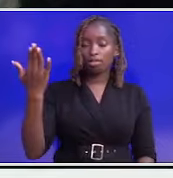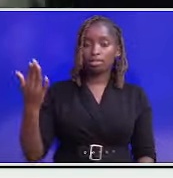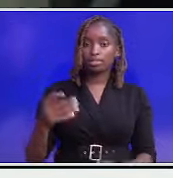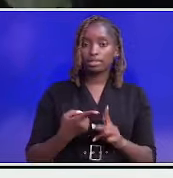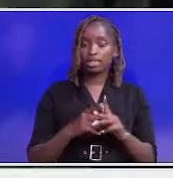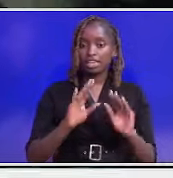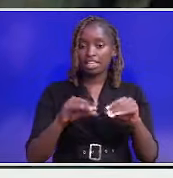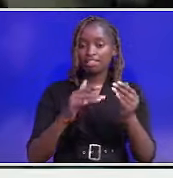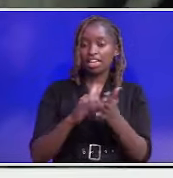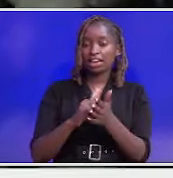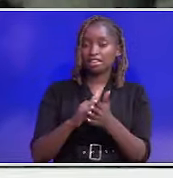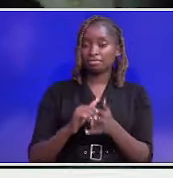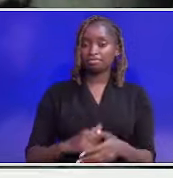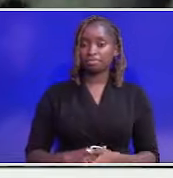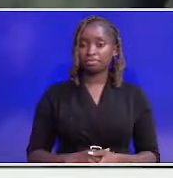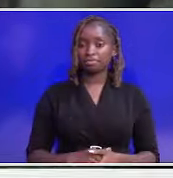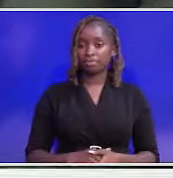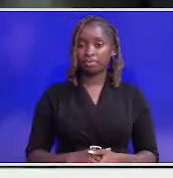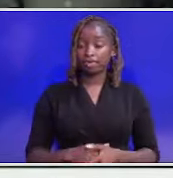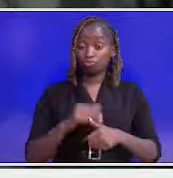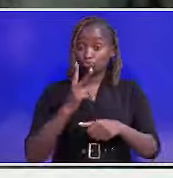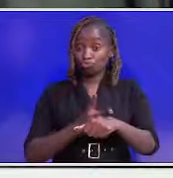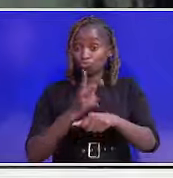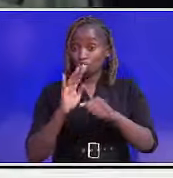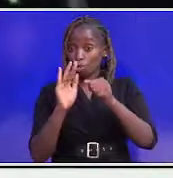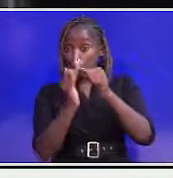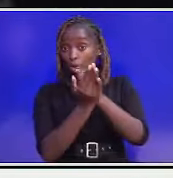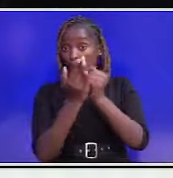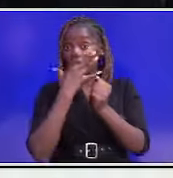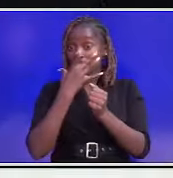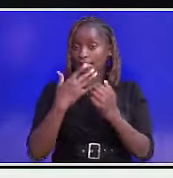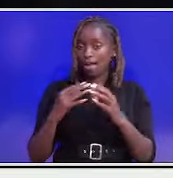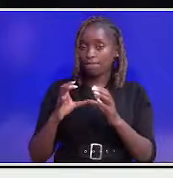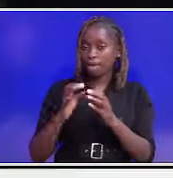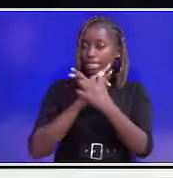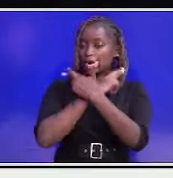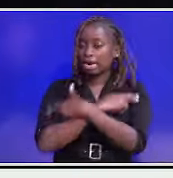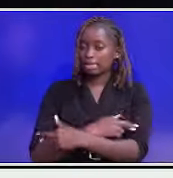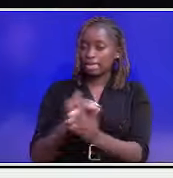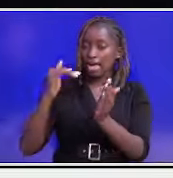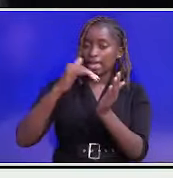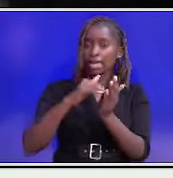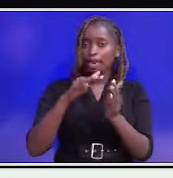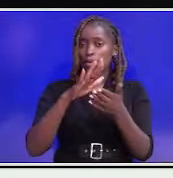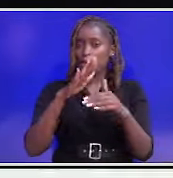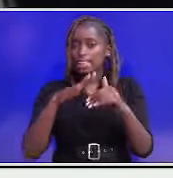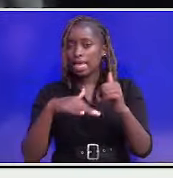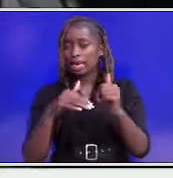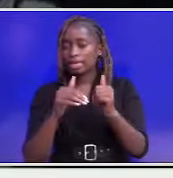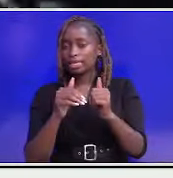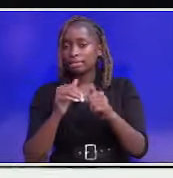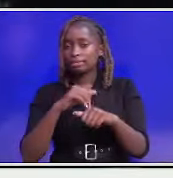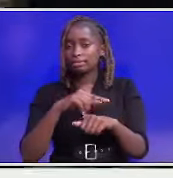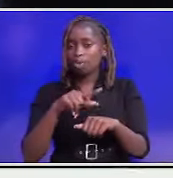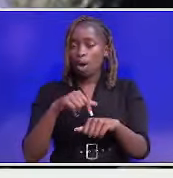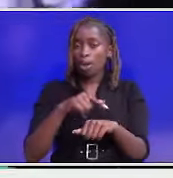lubaka. Saa 8 asubuhi, Aaron anaruhusiwa kupumzika tena kwa muda usiozidi masaa kulingana na